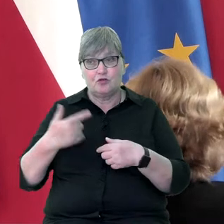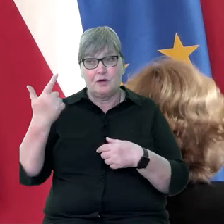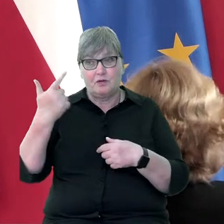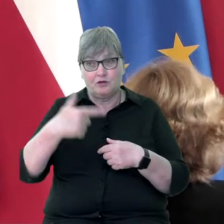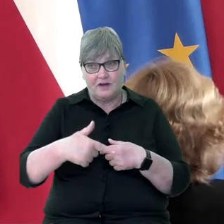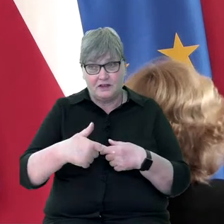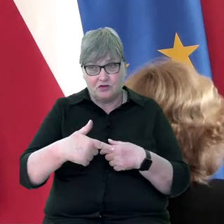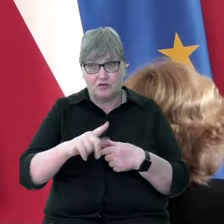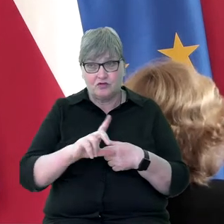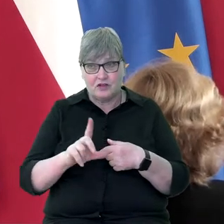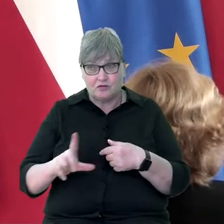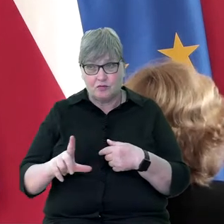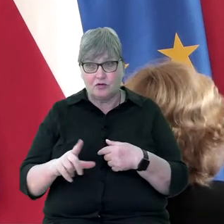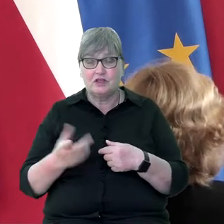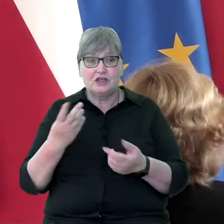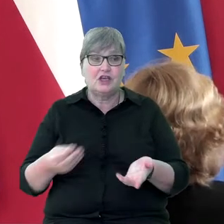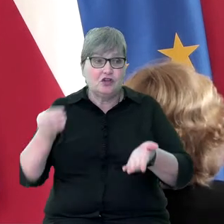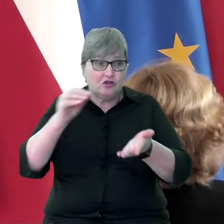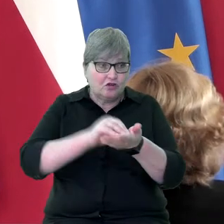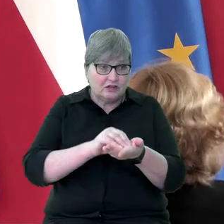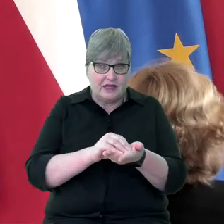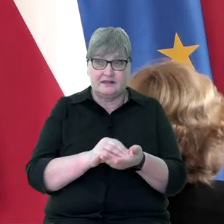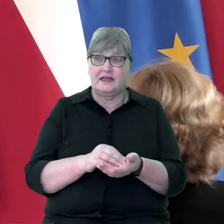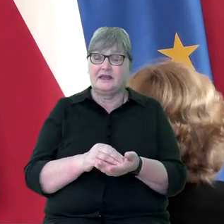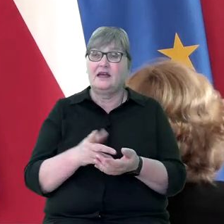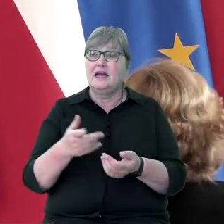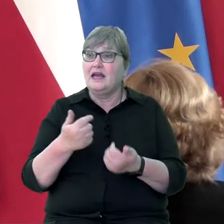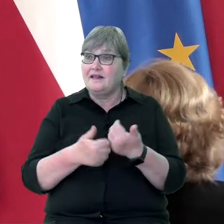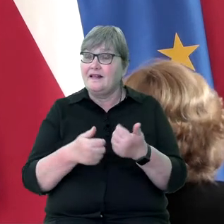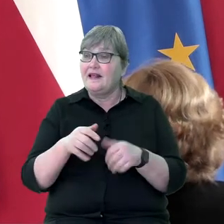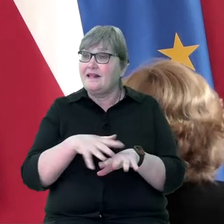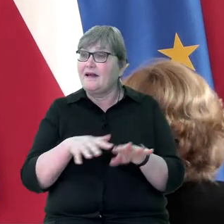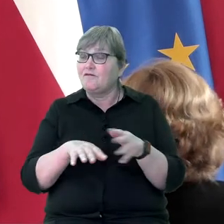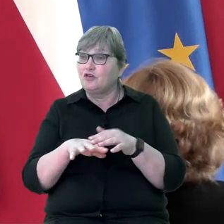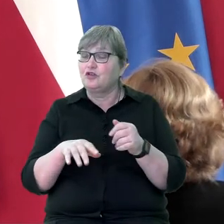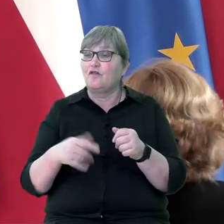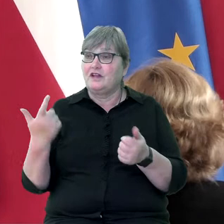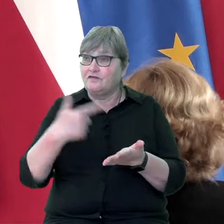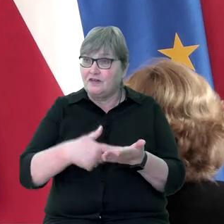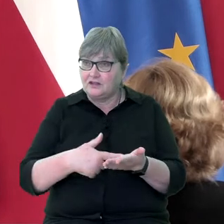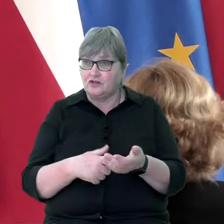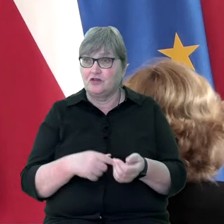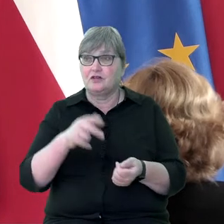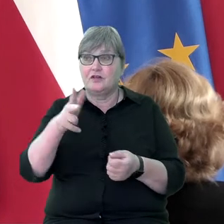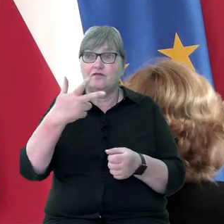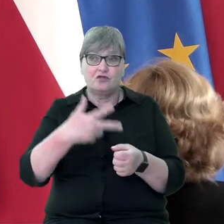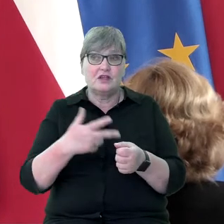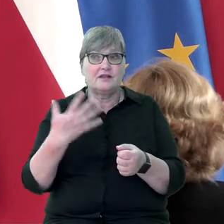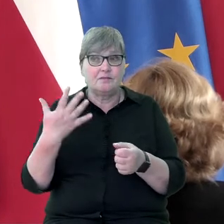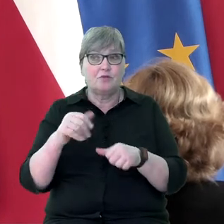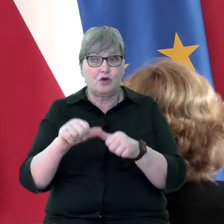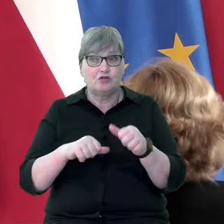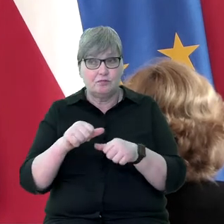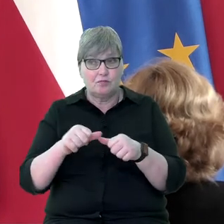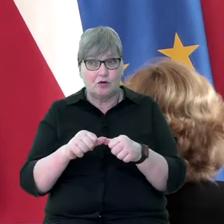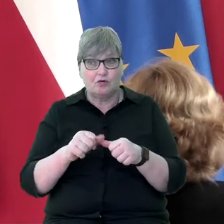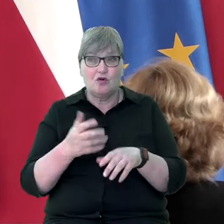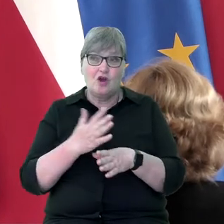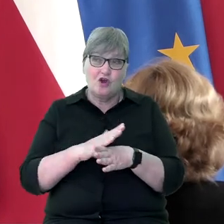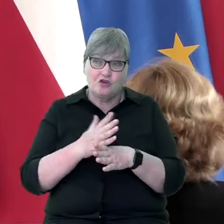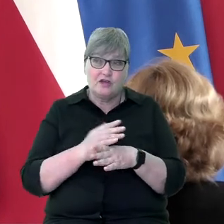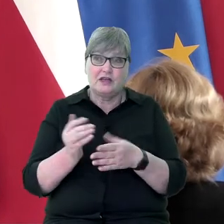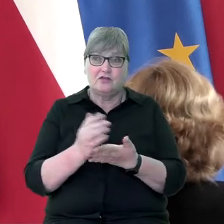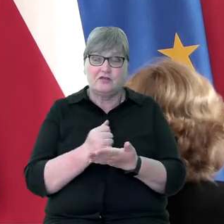2000 zł. Średnio w 1935 roku urzędnicy zarabiali 229